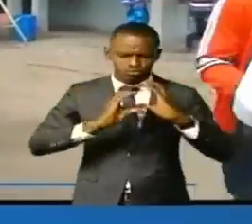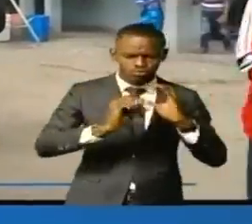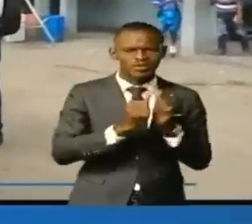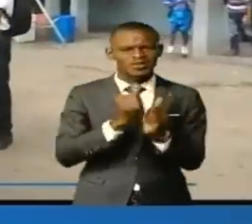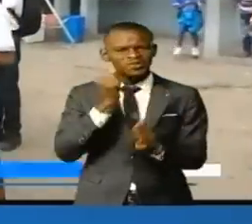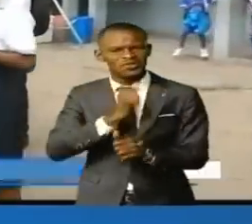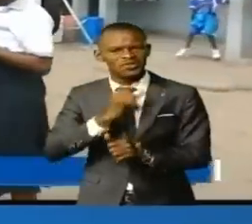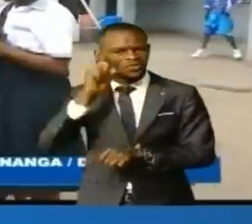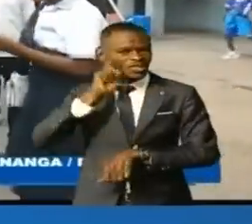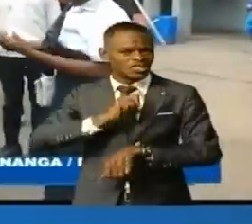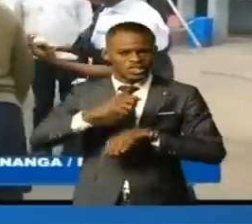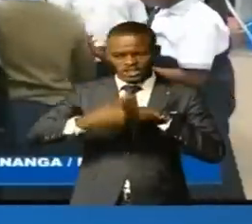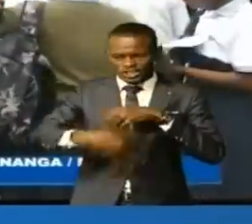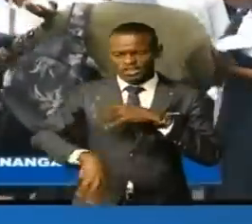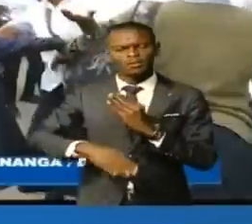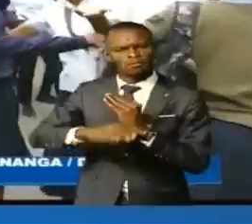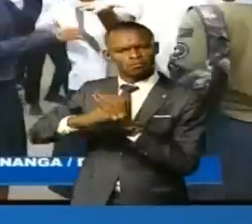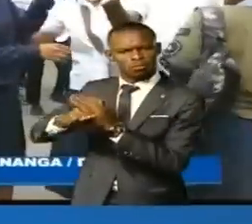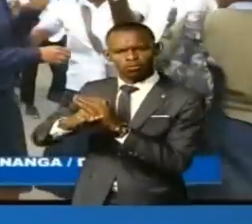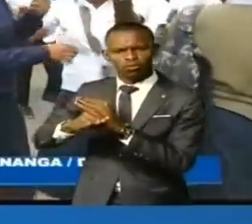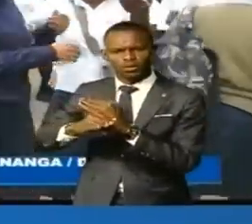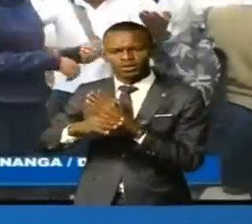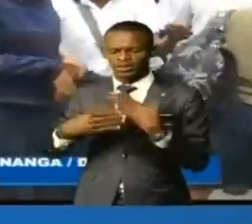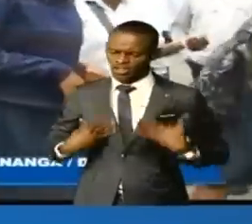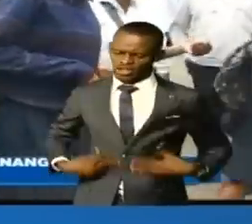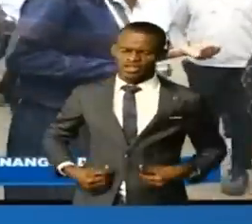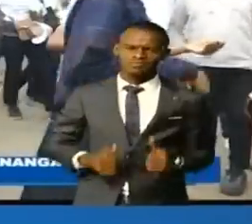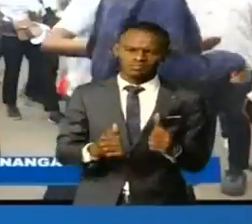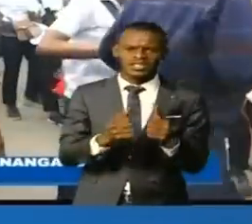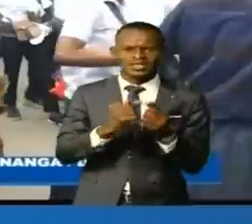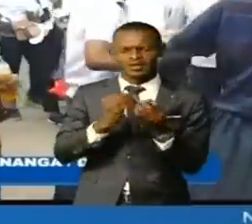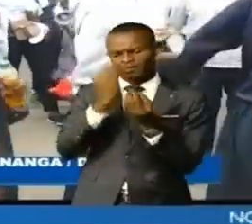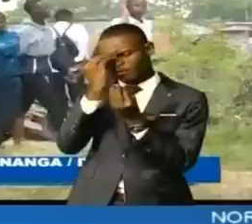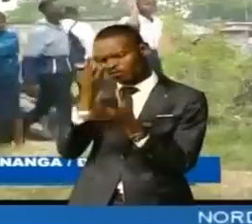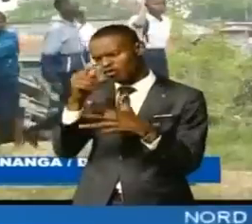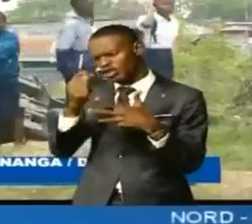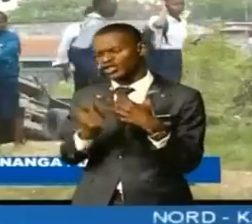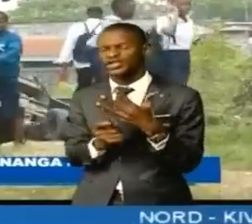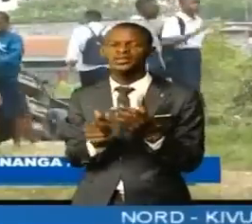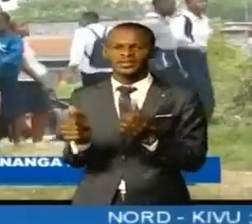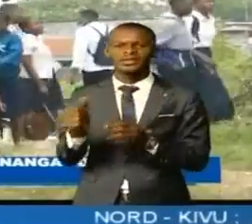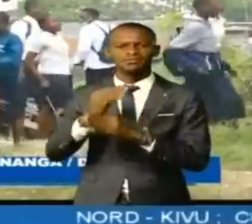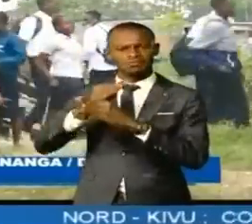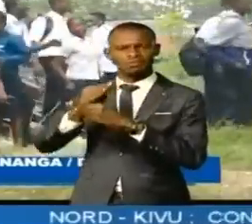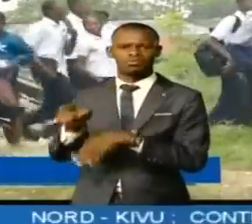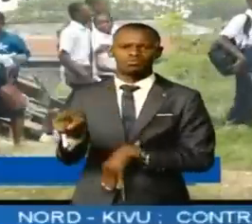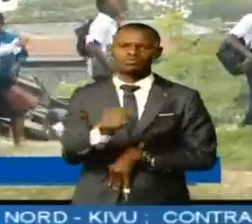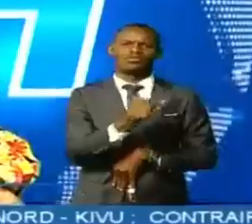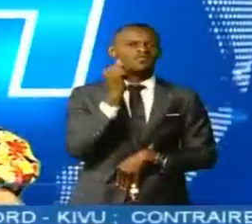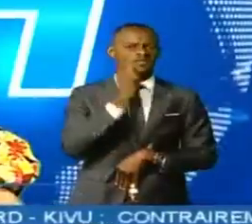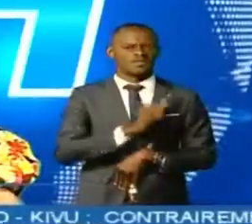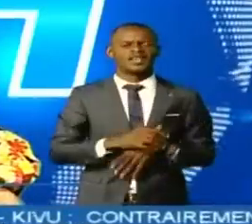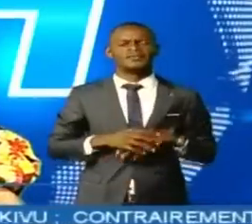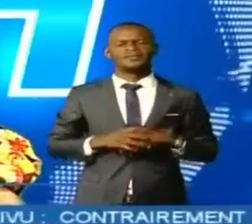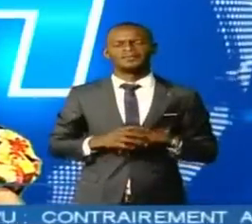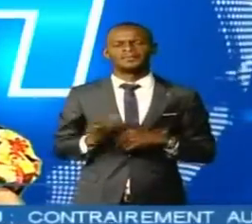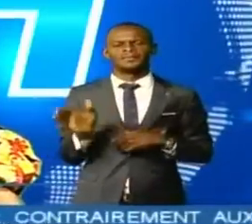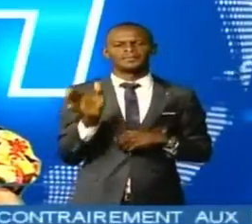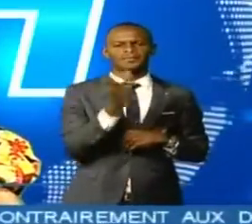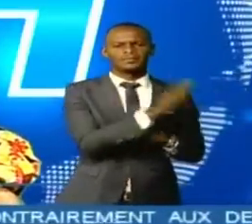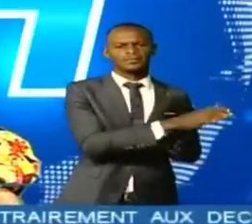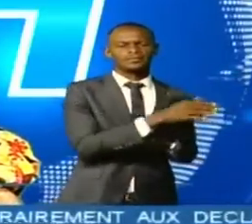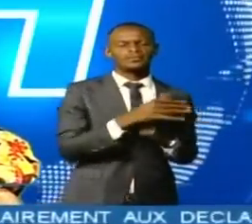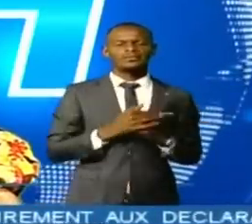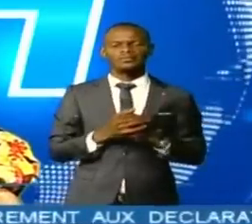règles afin d'avoir les informations fiables sur la gestion de la menstruation.